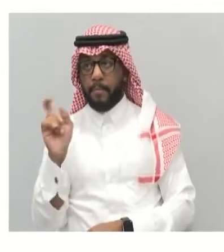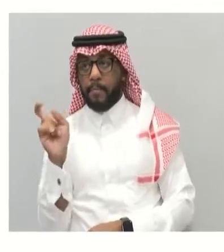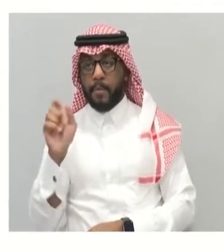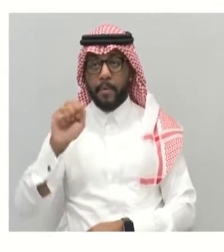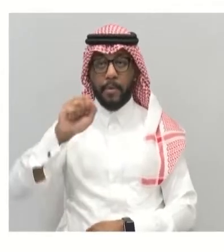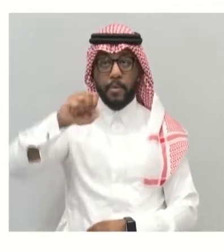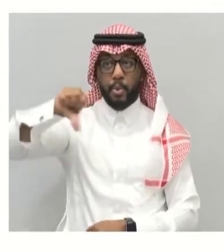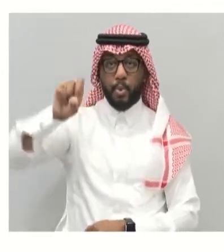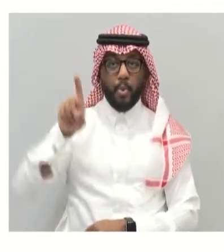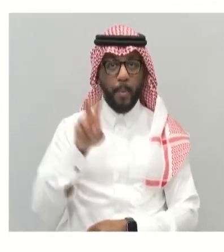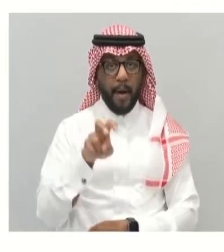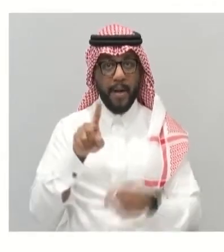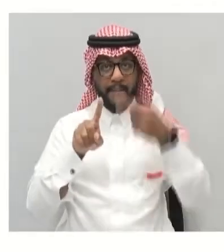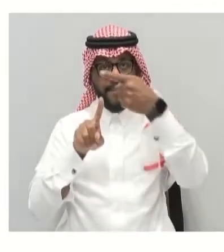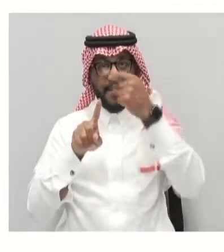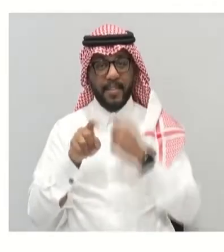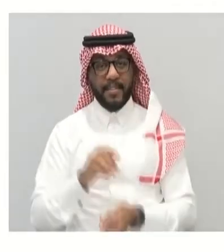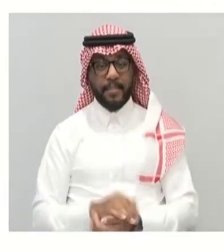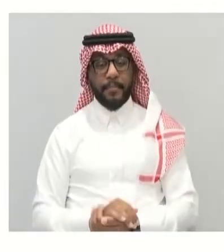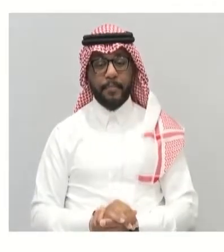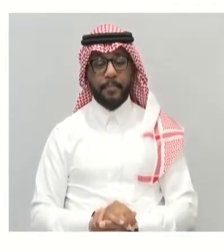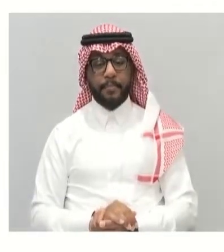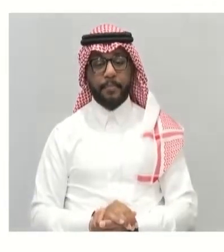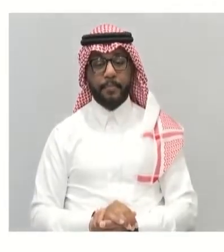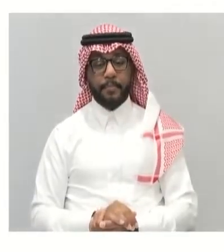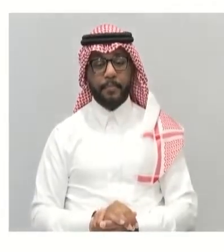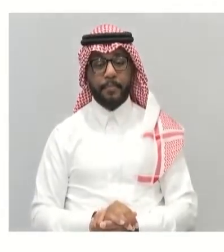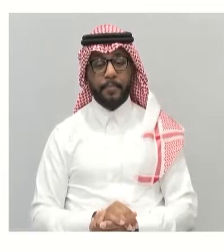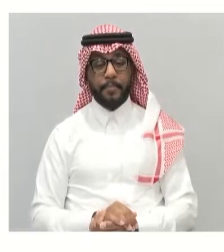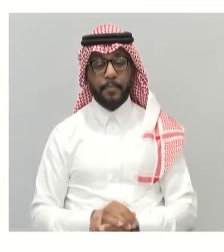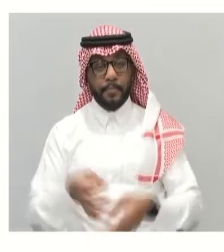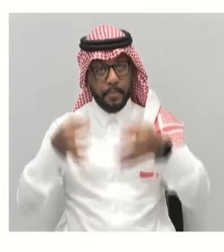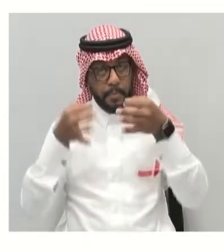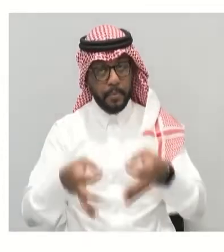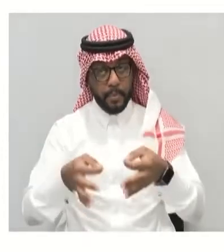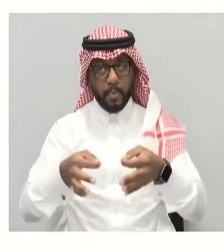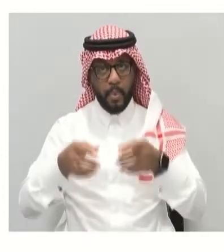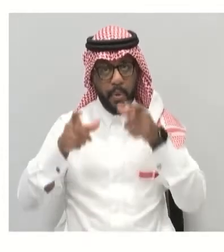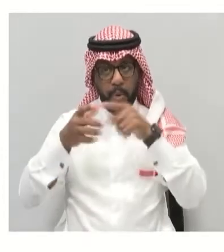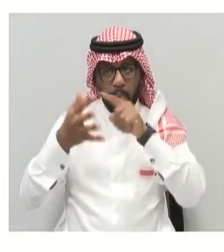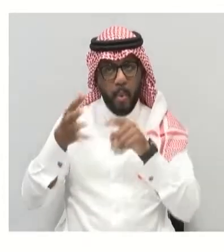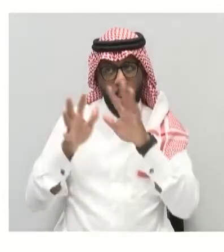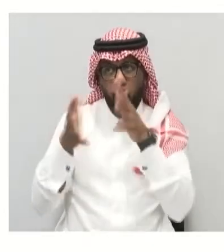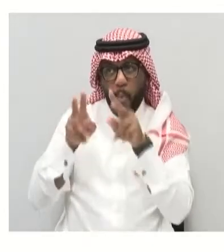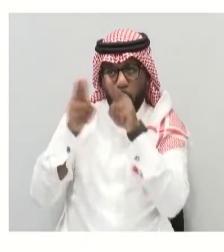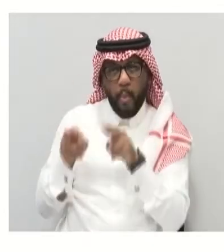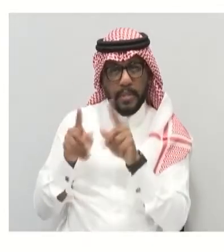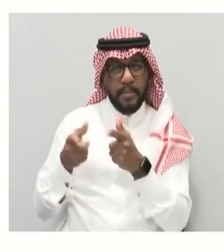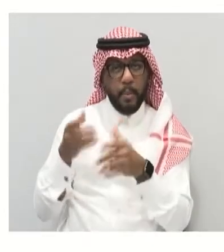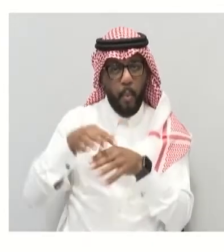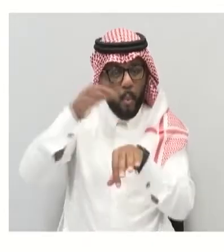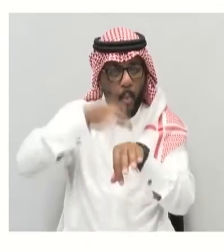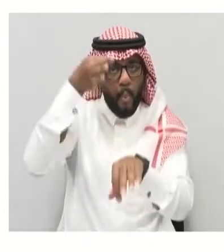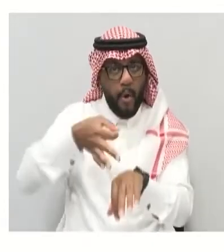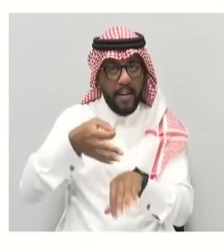وايضا شاهده جاءت ماذا تبين هيئه صاحب الحال او قال هيئه صاحبه وقت حدوث